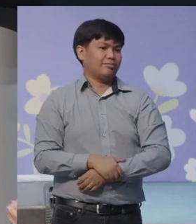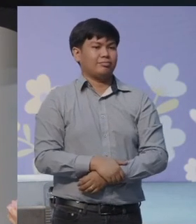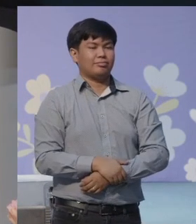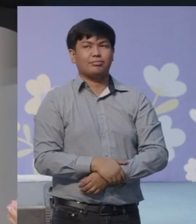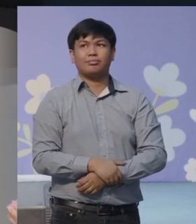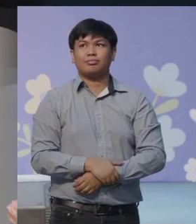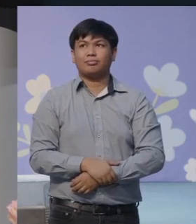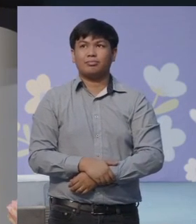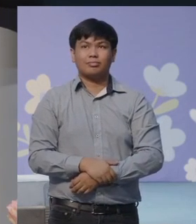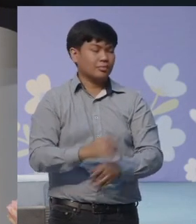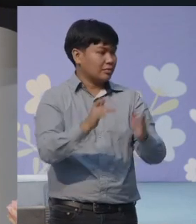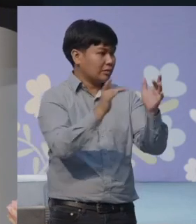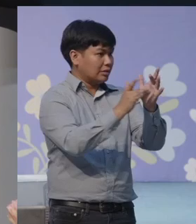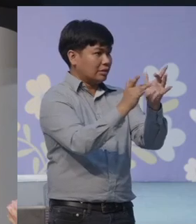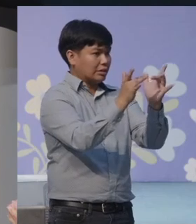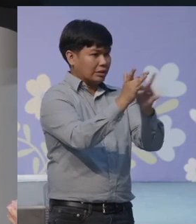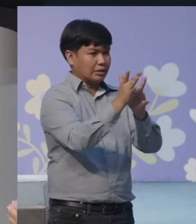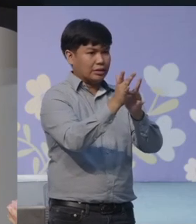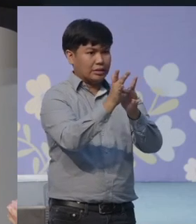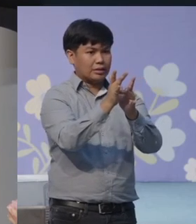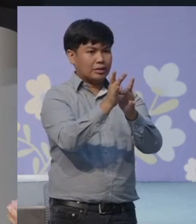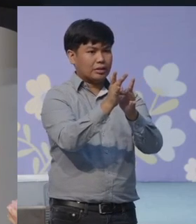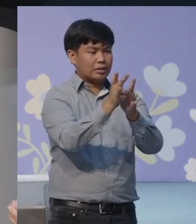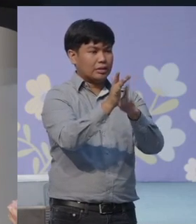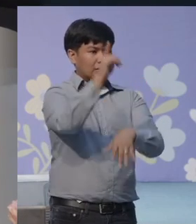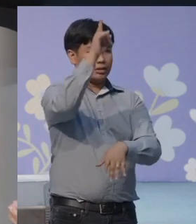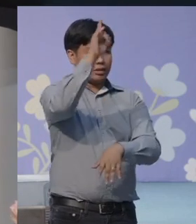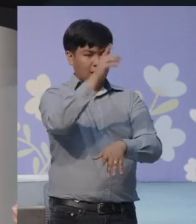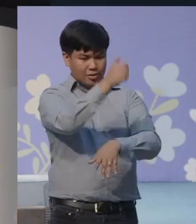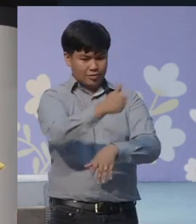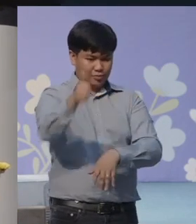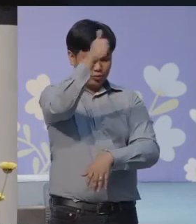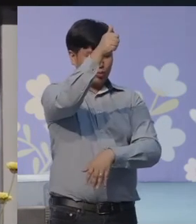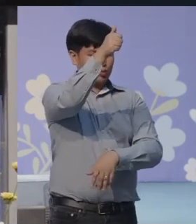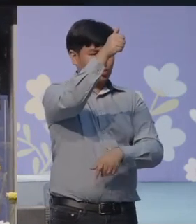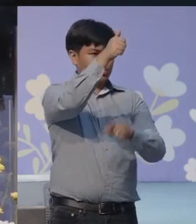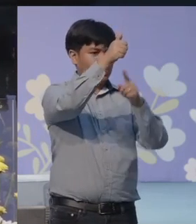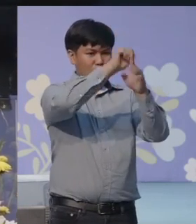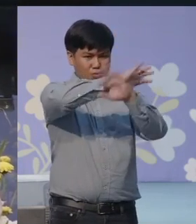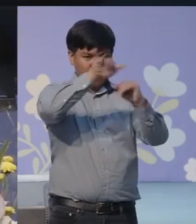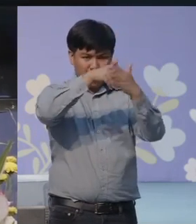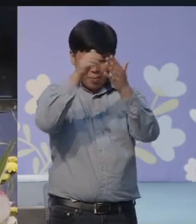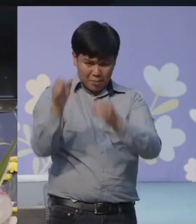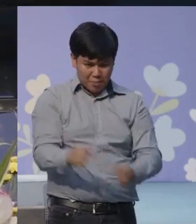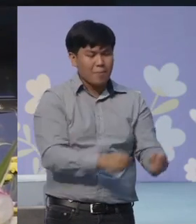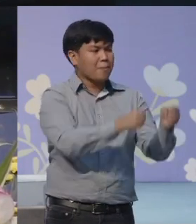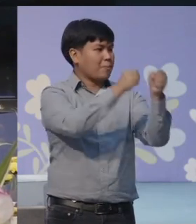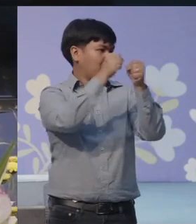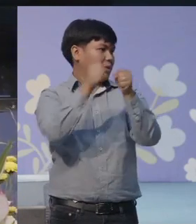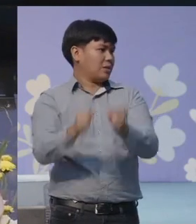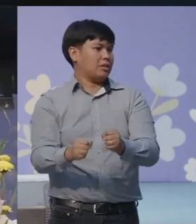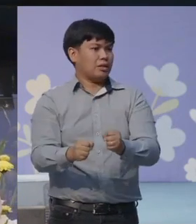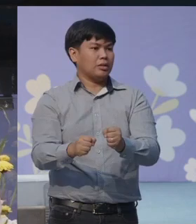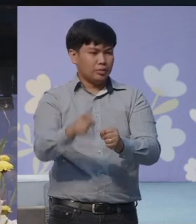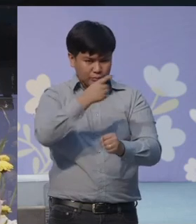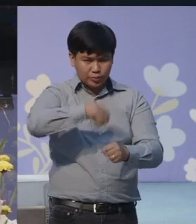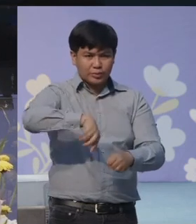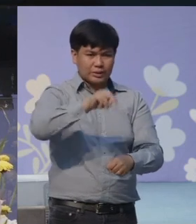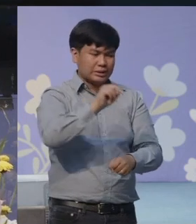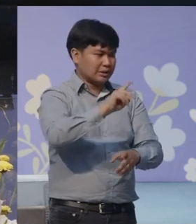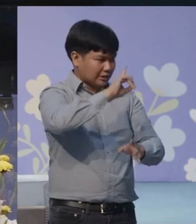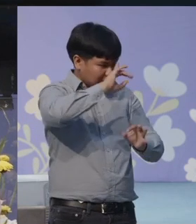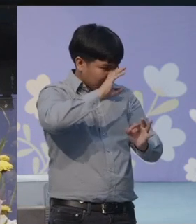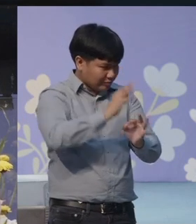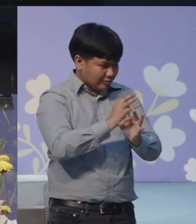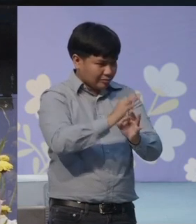Si Hesus ay Diyos na kataas-taasan at makapangyarihan. Manalig tayo